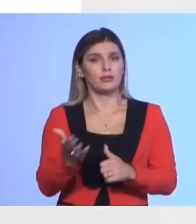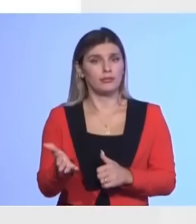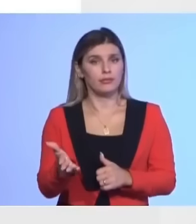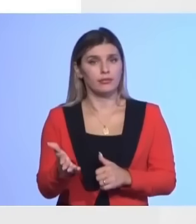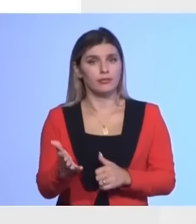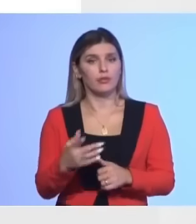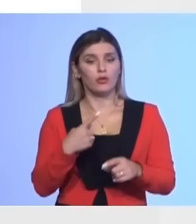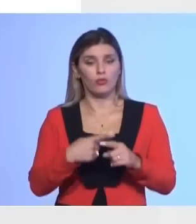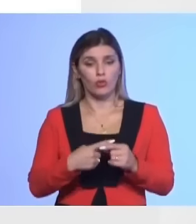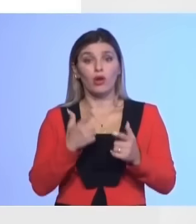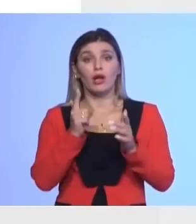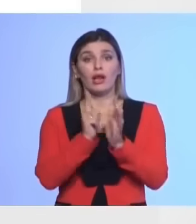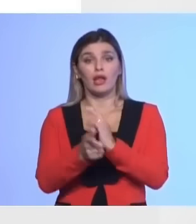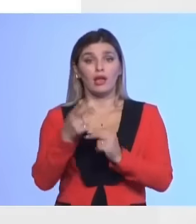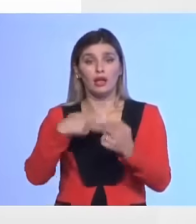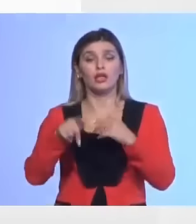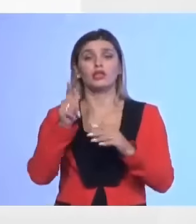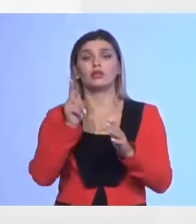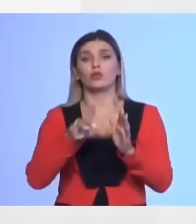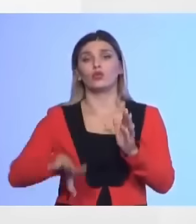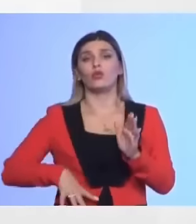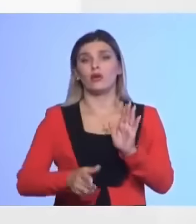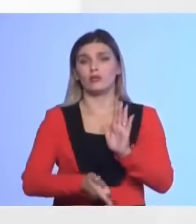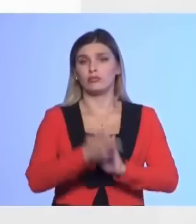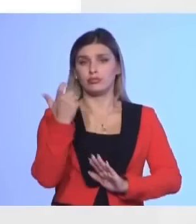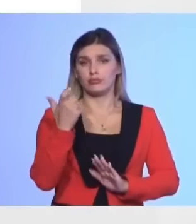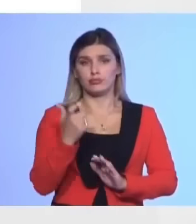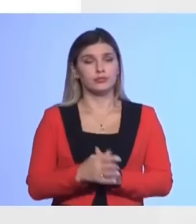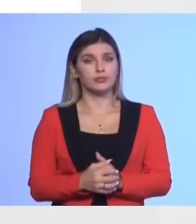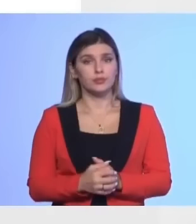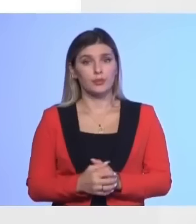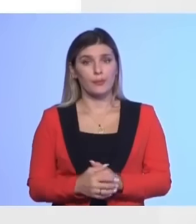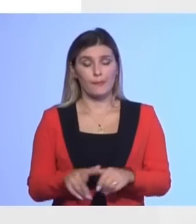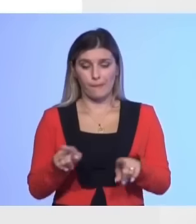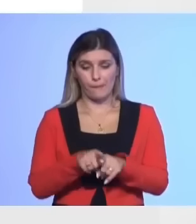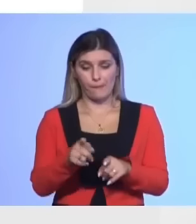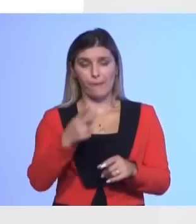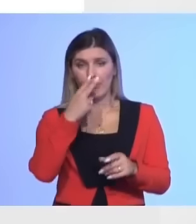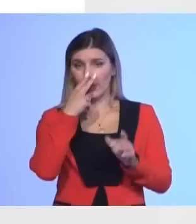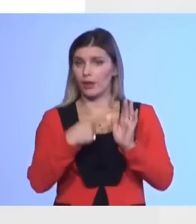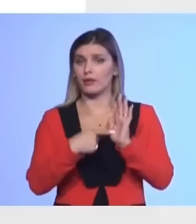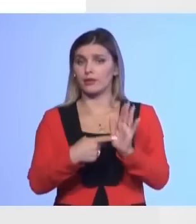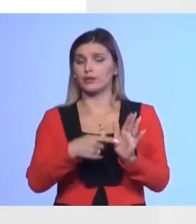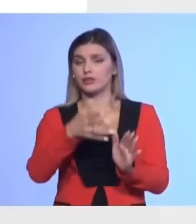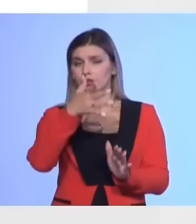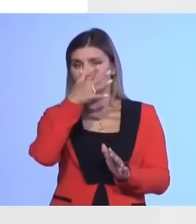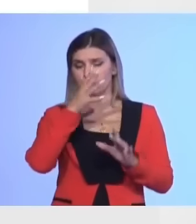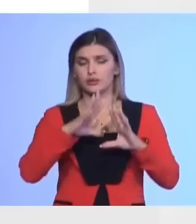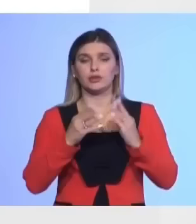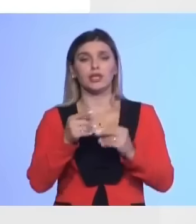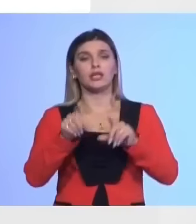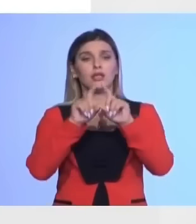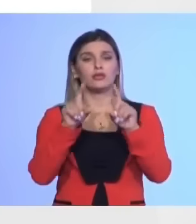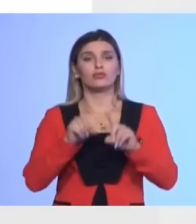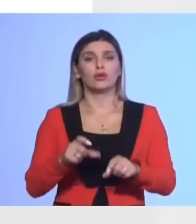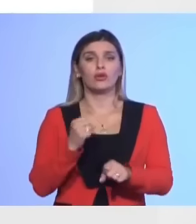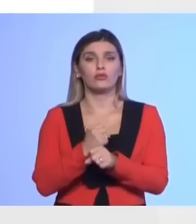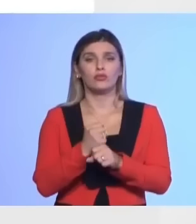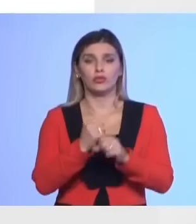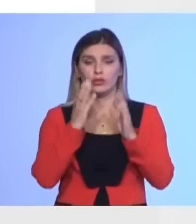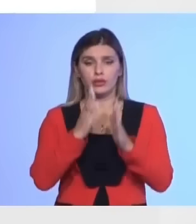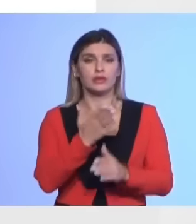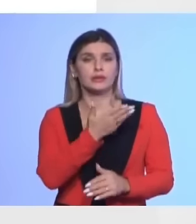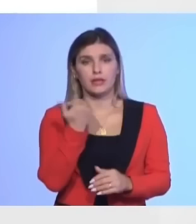ka shtën me armë zjarri mbi gruan e tij. Edhe ky rast është dëshmia më e tmerrshme e neglizhencës së institucioneve të